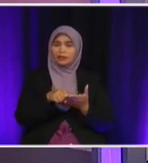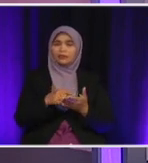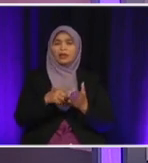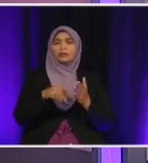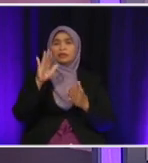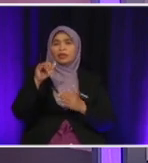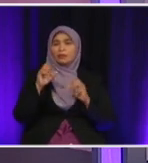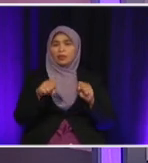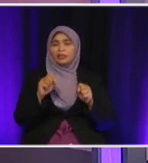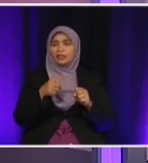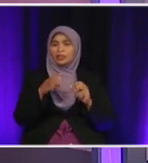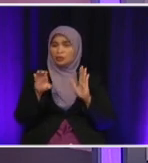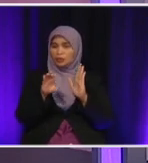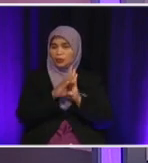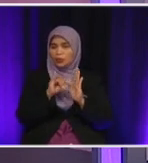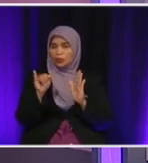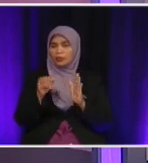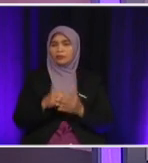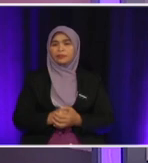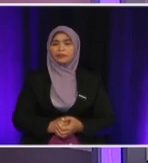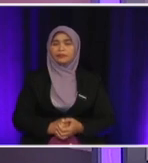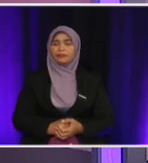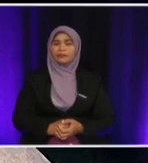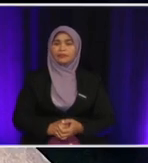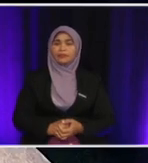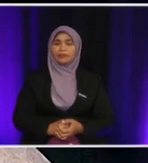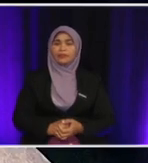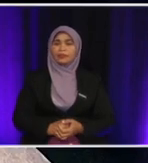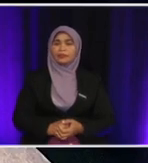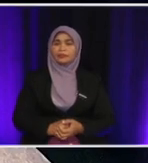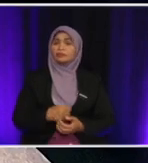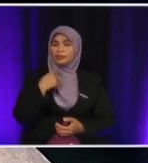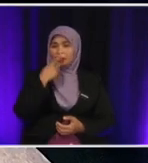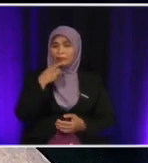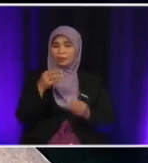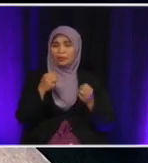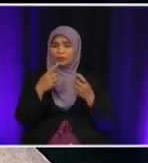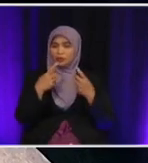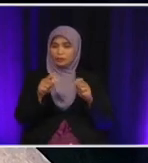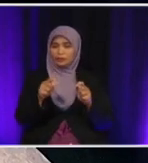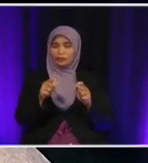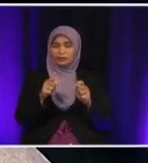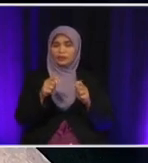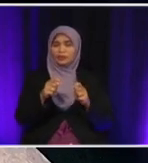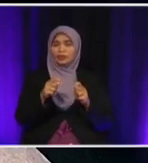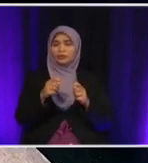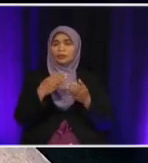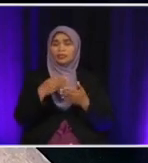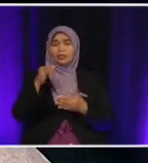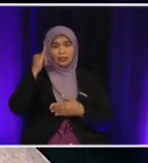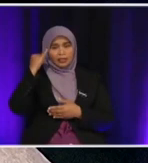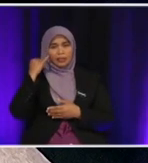contohi apakah yang boleh kita amalkan murid-murid di studio ada tak sapu-sapu yang tidak mencoba memberikan pandangan